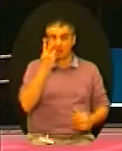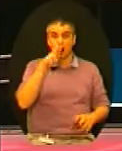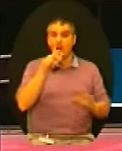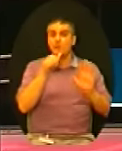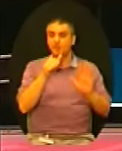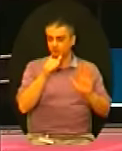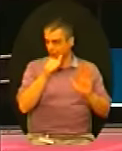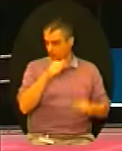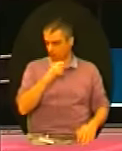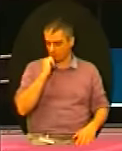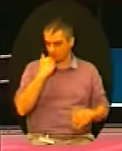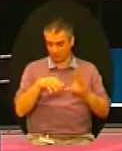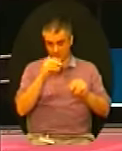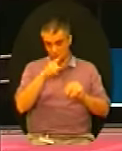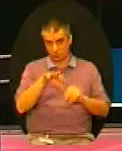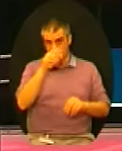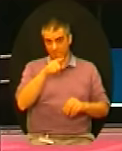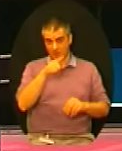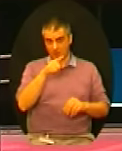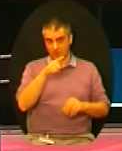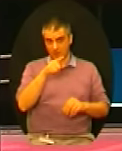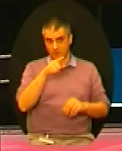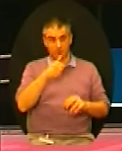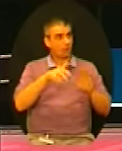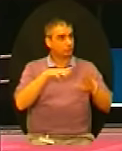שב-2006, למחרת הבחירות שבהן הוא נבחר,